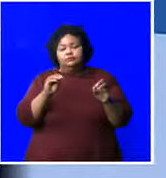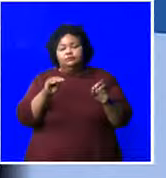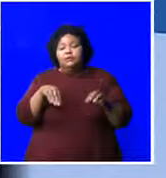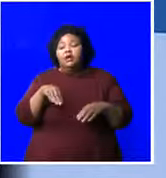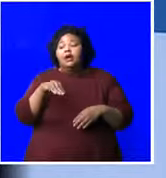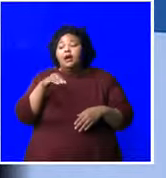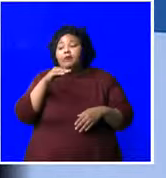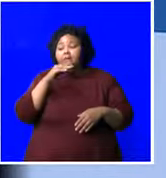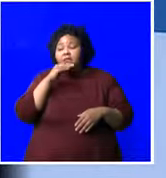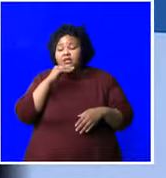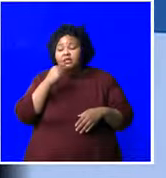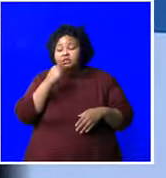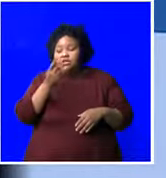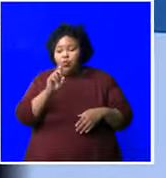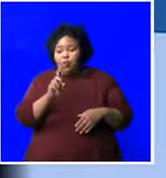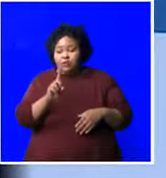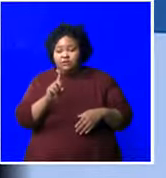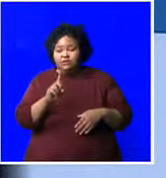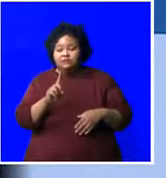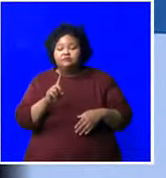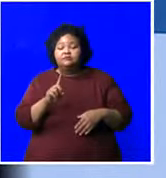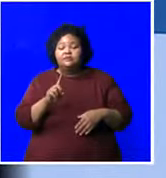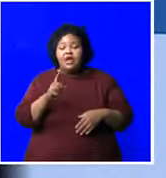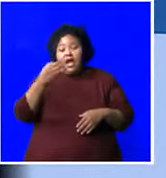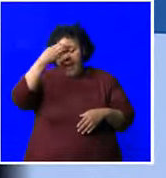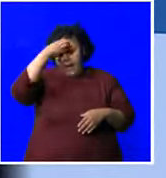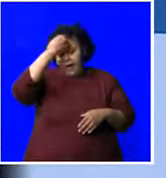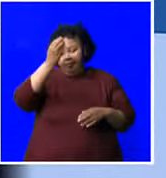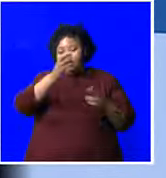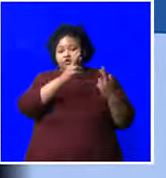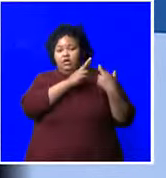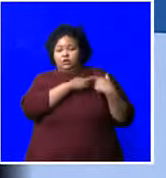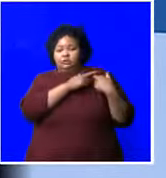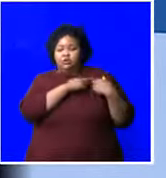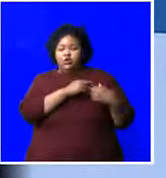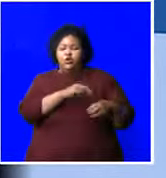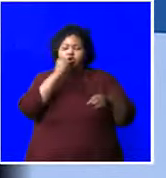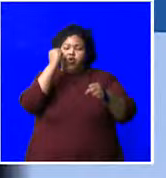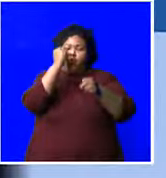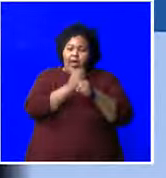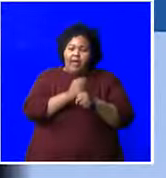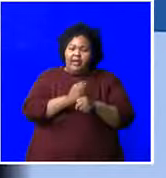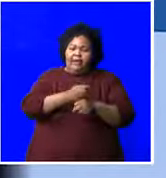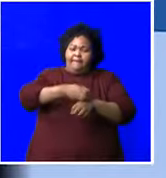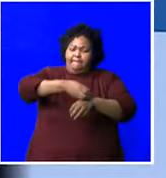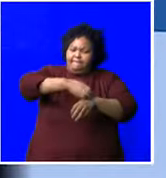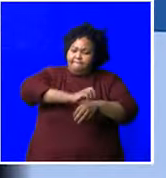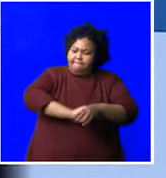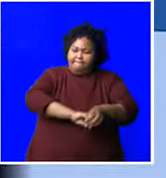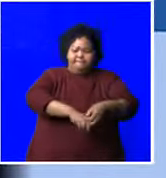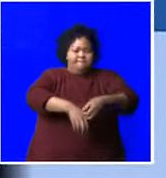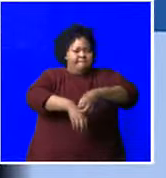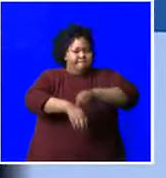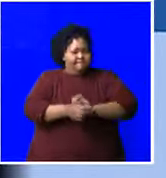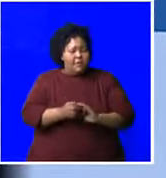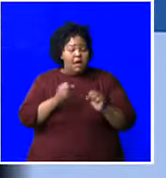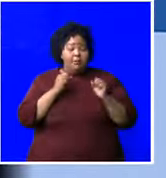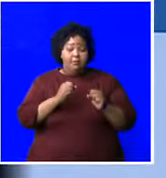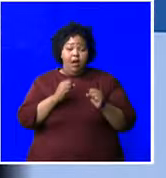asisebenze busuku nemini sivule la kutsi basebenze